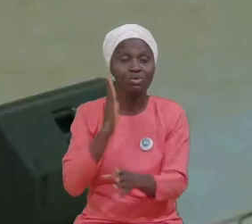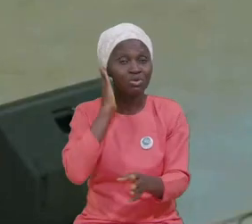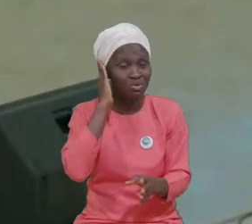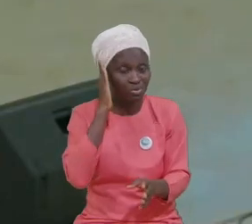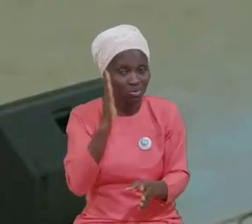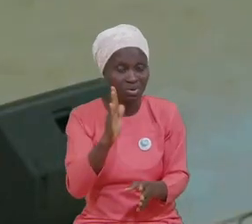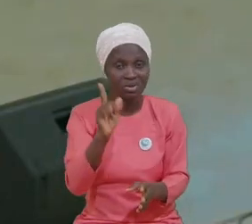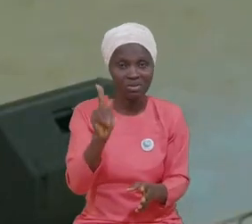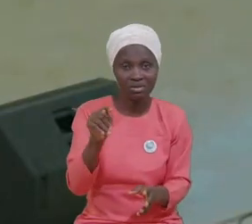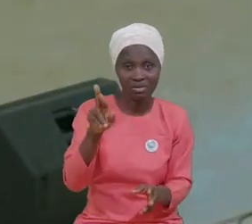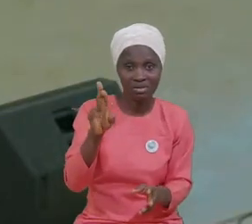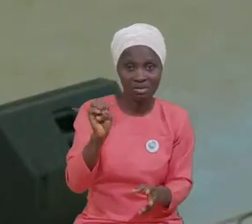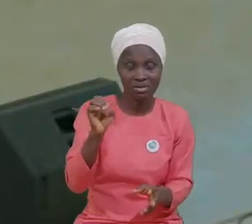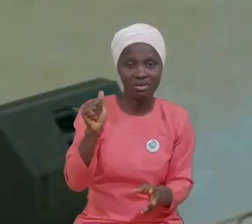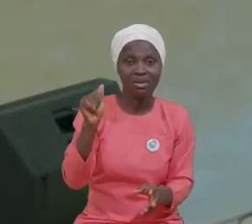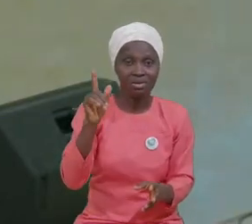traiter. Mais,